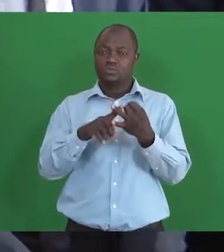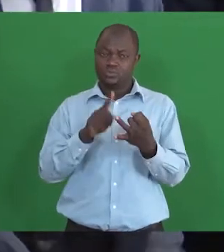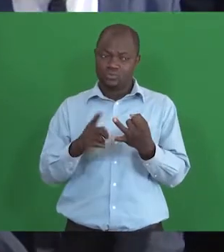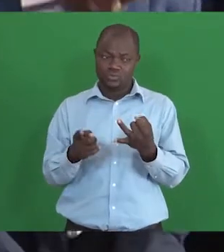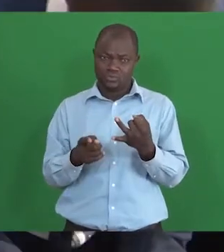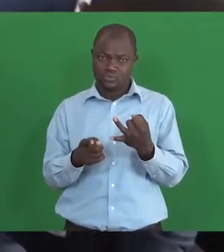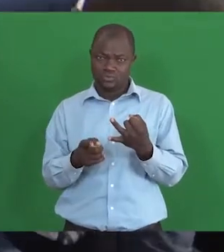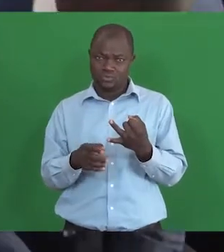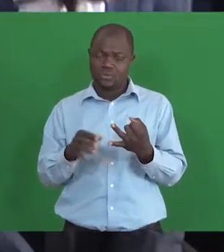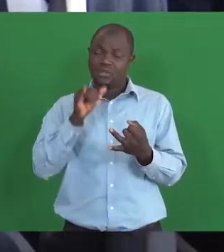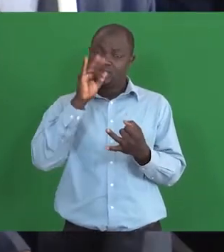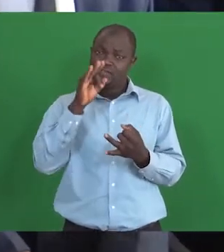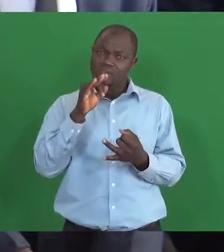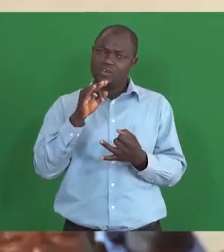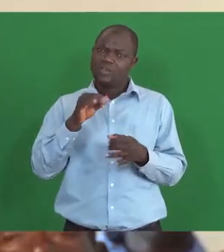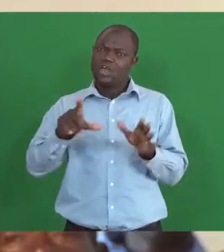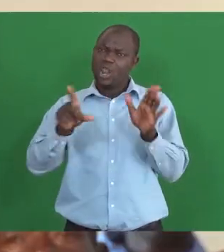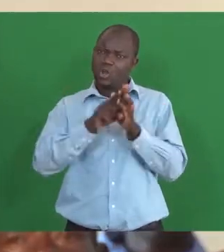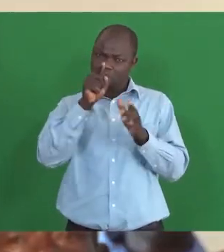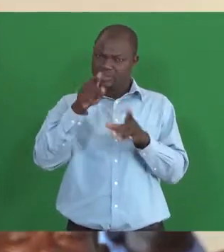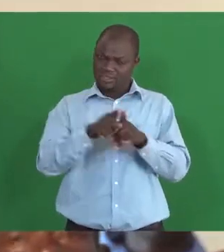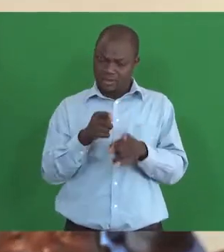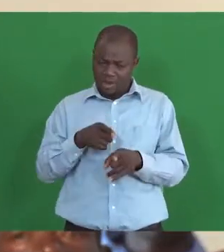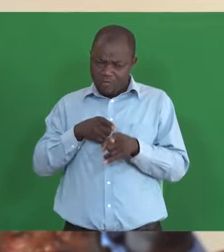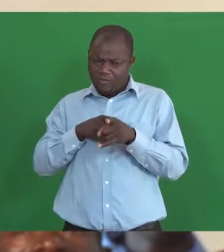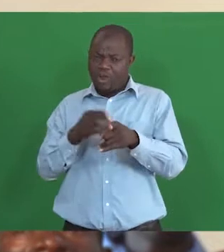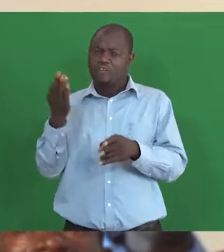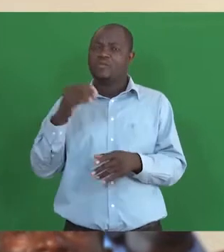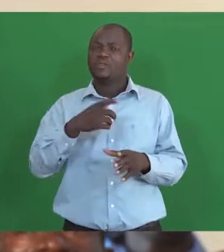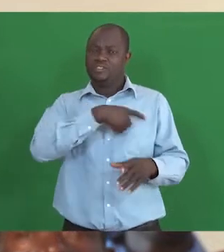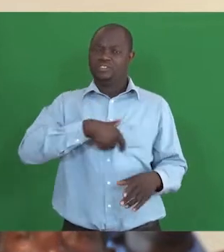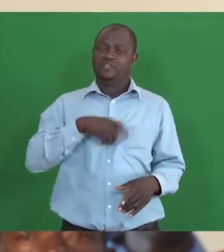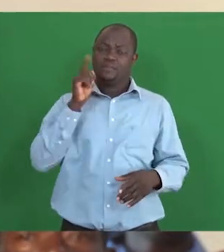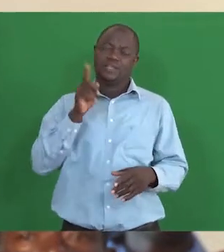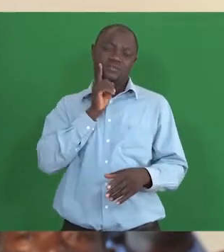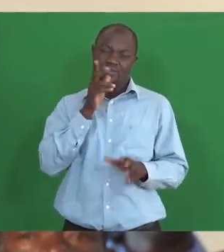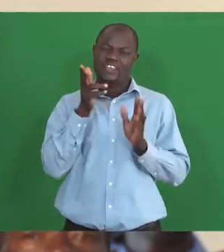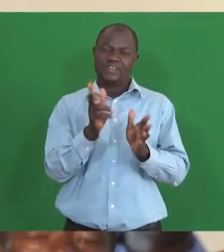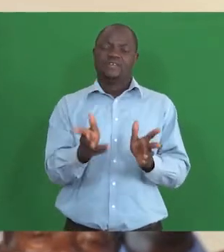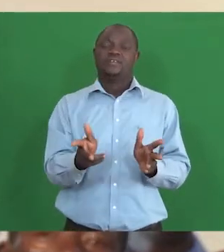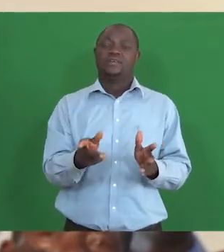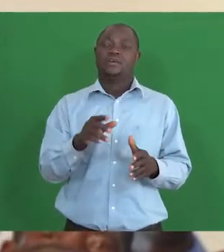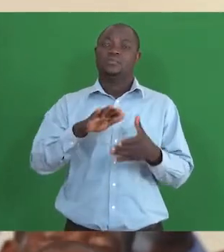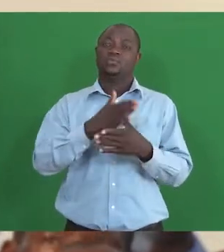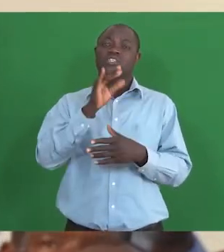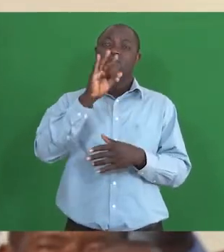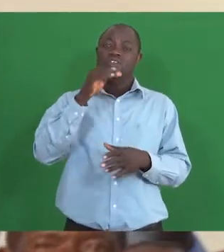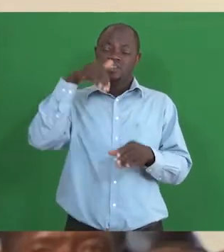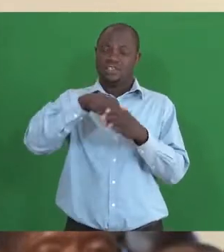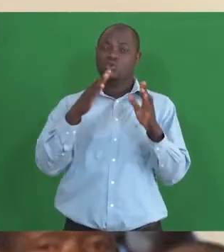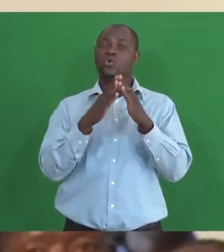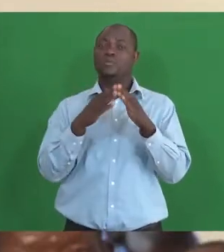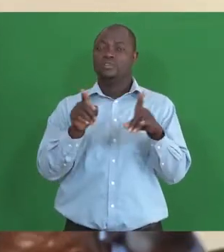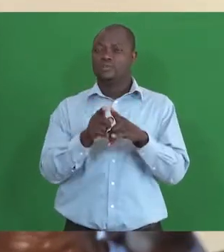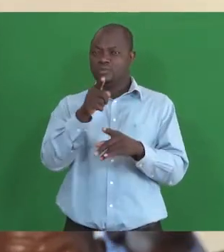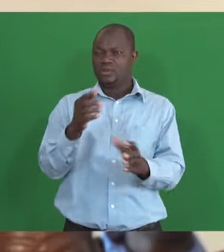ndechekuti mutemo kana uri wekwamambo unofanira kutongobata wakadaro. Nekuti kana mumba mukaita mwana anoti uyu